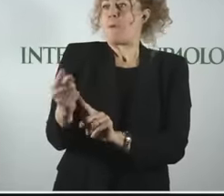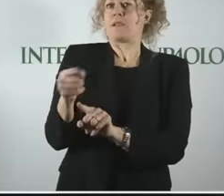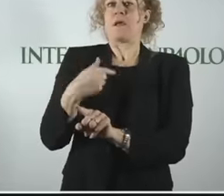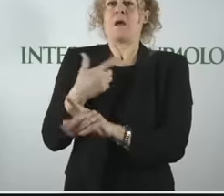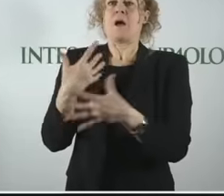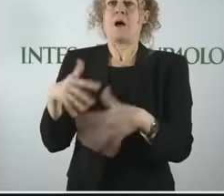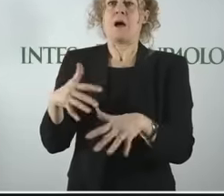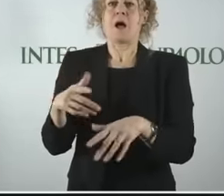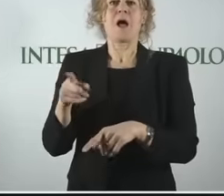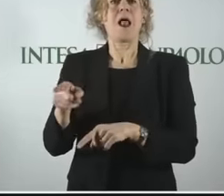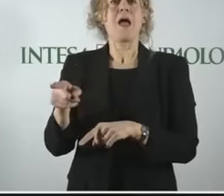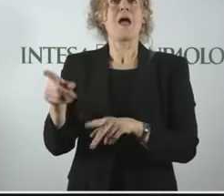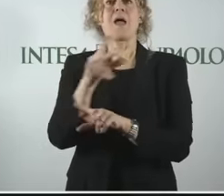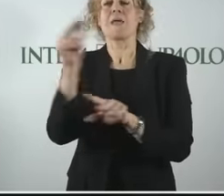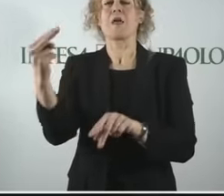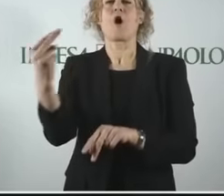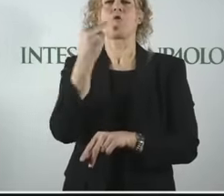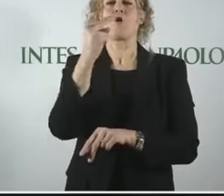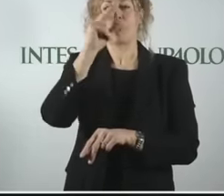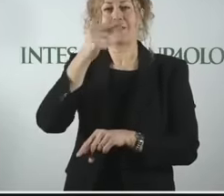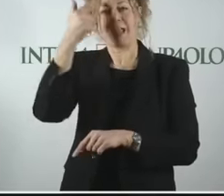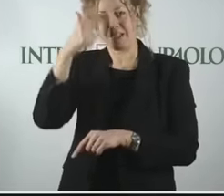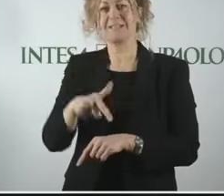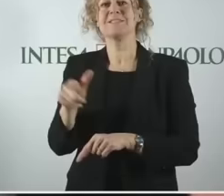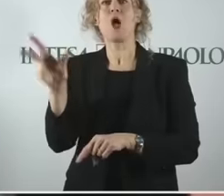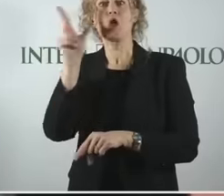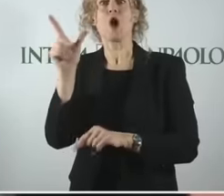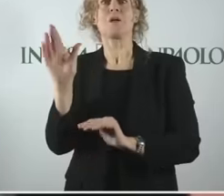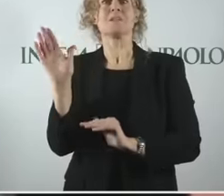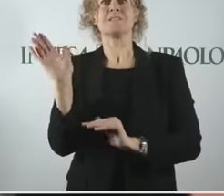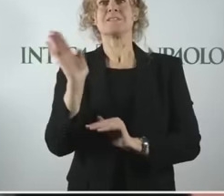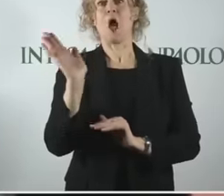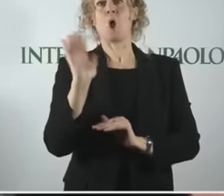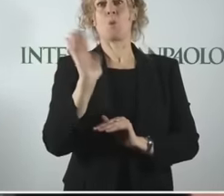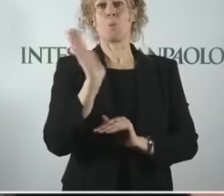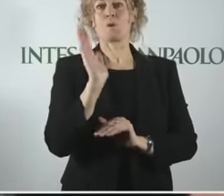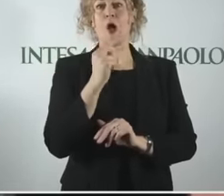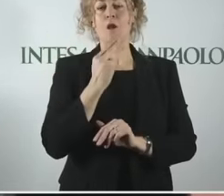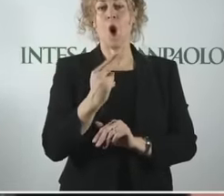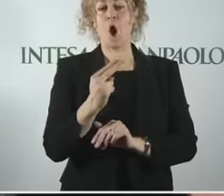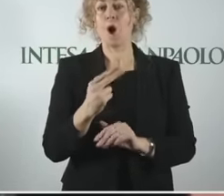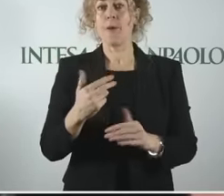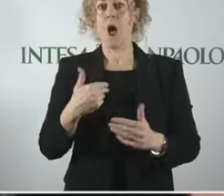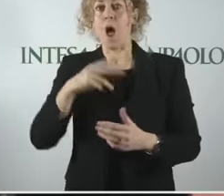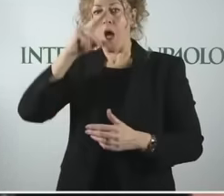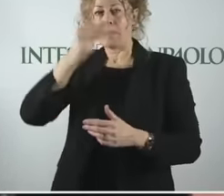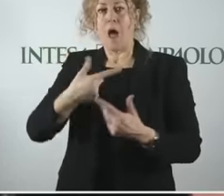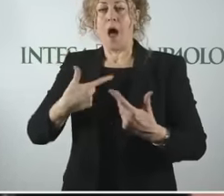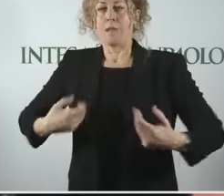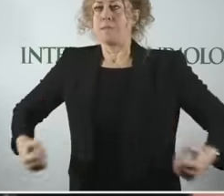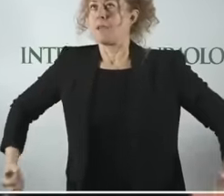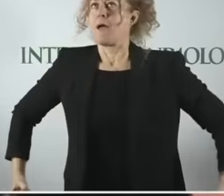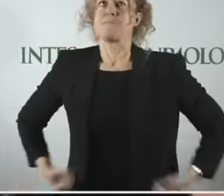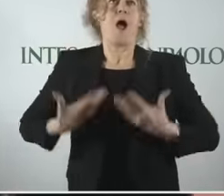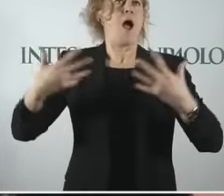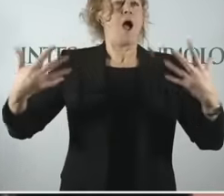e lei lo riconosce e lo saluta per nome e lui tocca il cielo con un dito e si precipita a